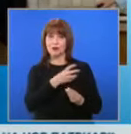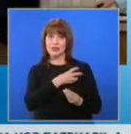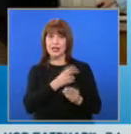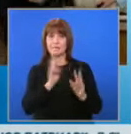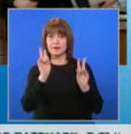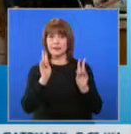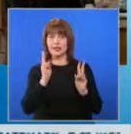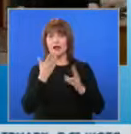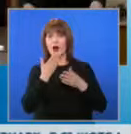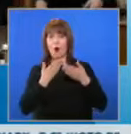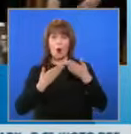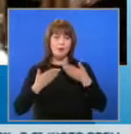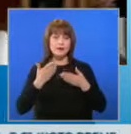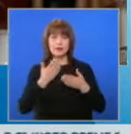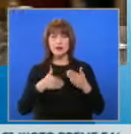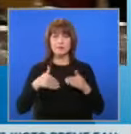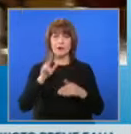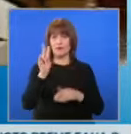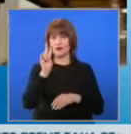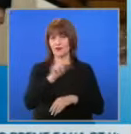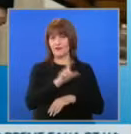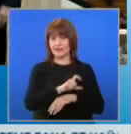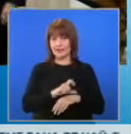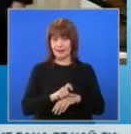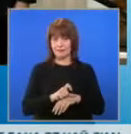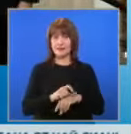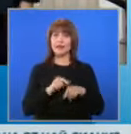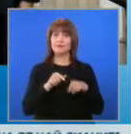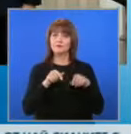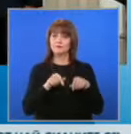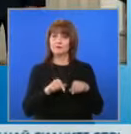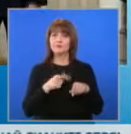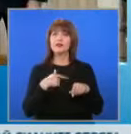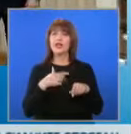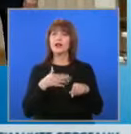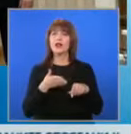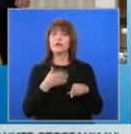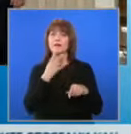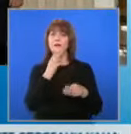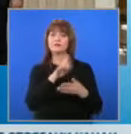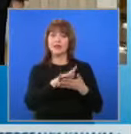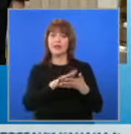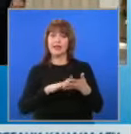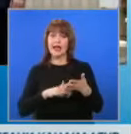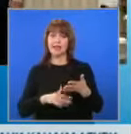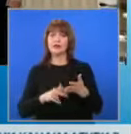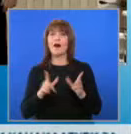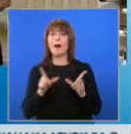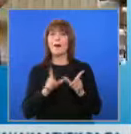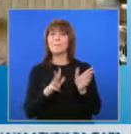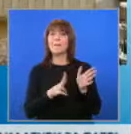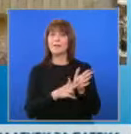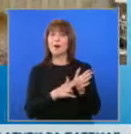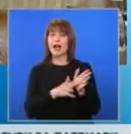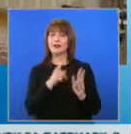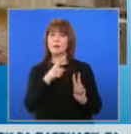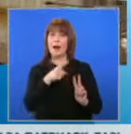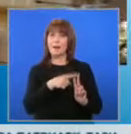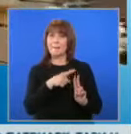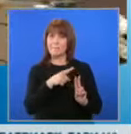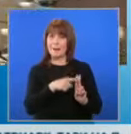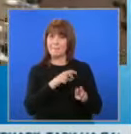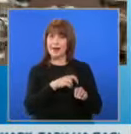СДС обсъждат повече от 2 седмици. Той в него има текстове както от меморандума на Продължаваме промяната